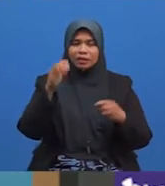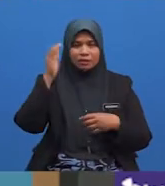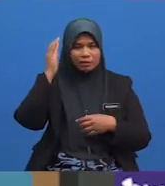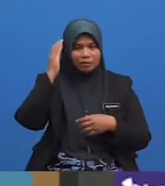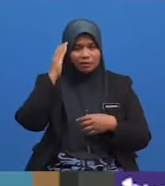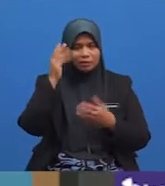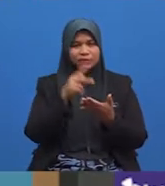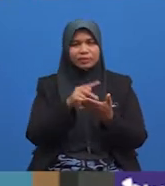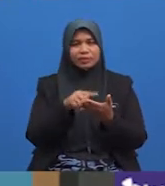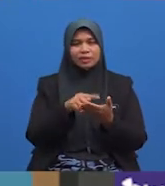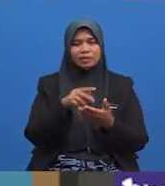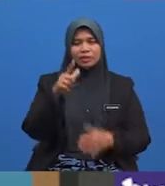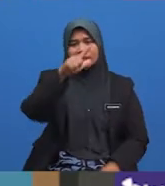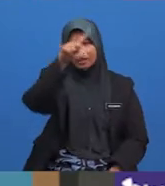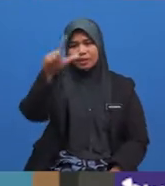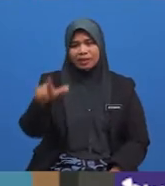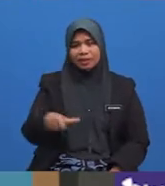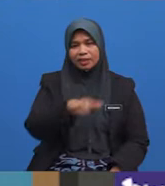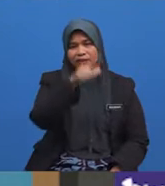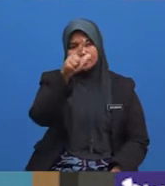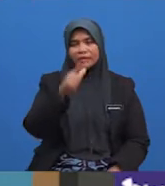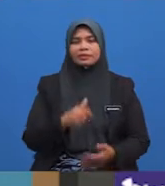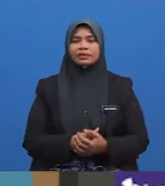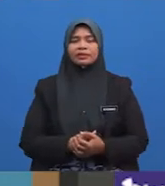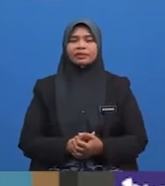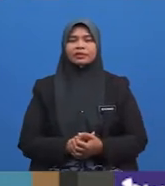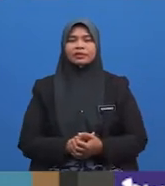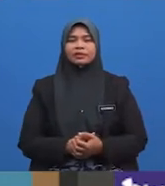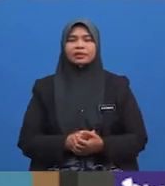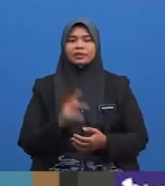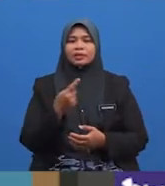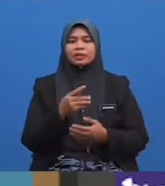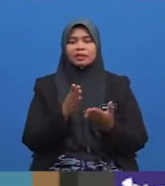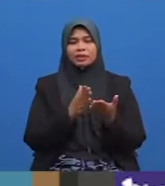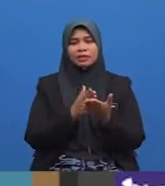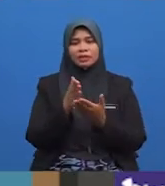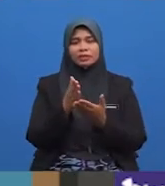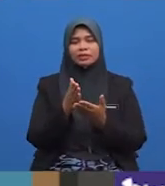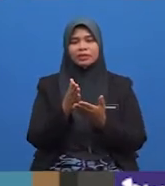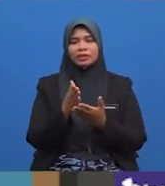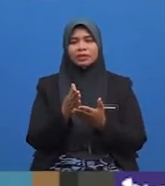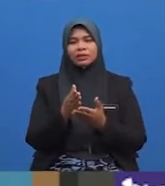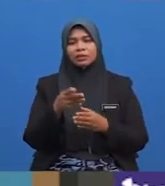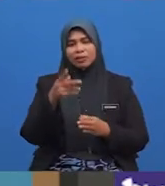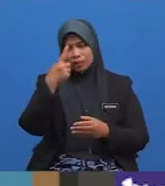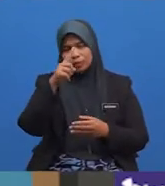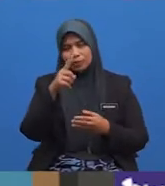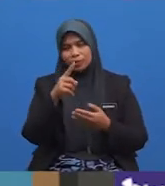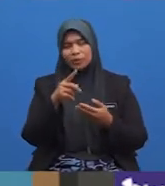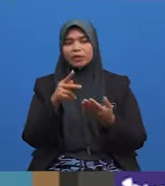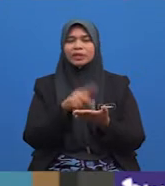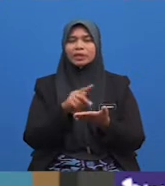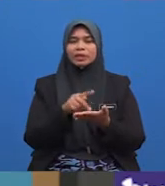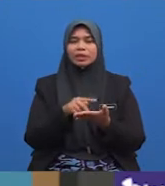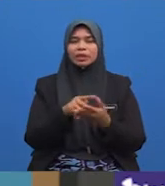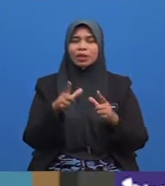liletan. Seterusnya, apa kata kita teruskan lagi pembelajaran kita untuk menghitung luas